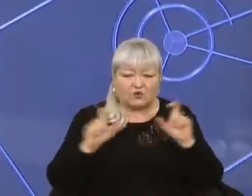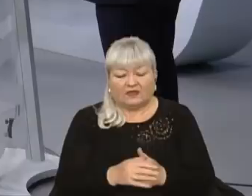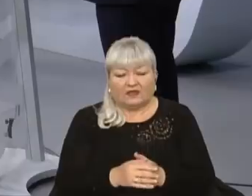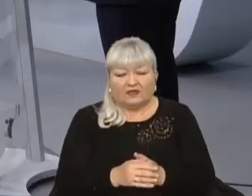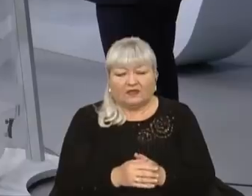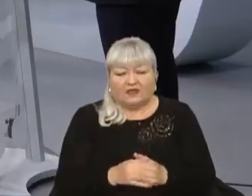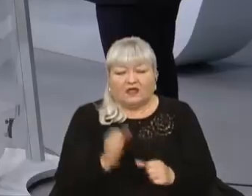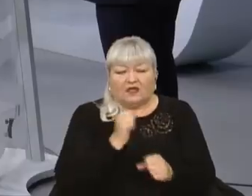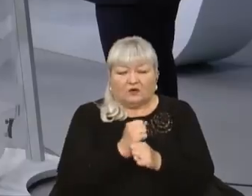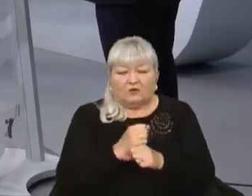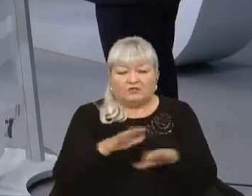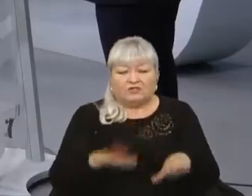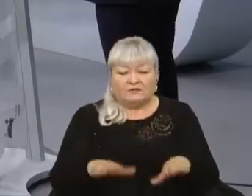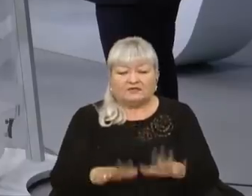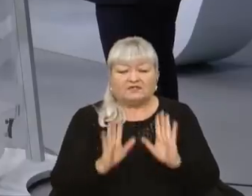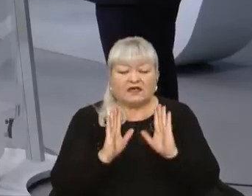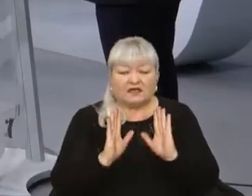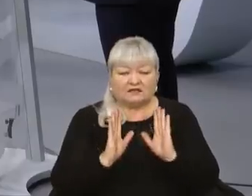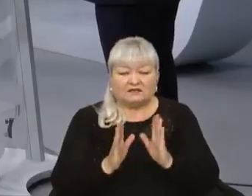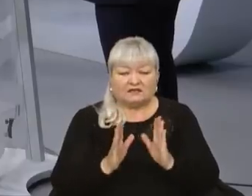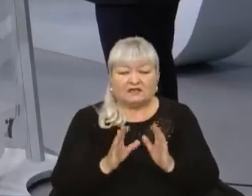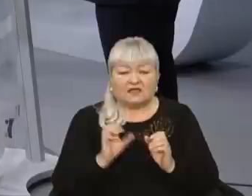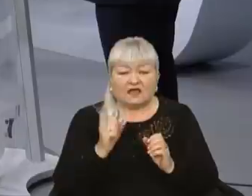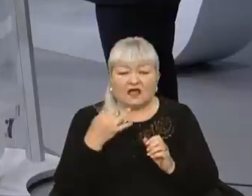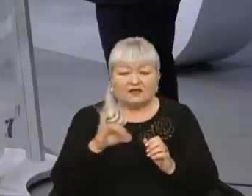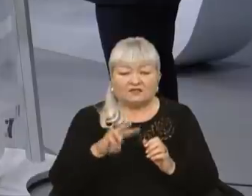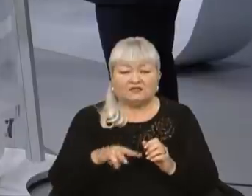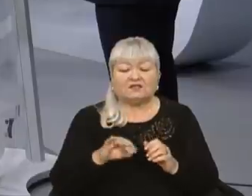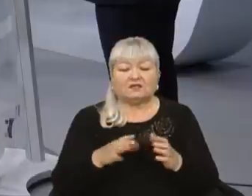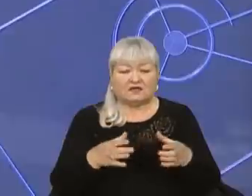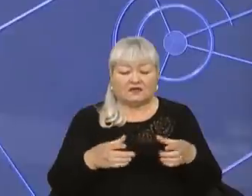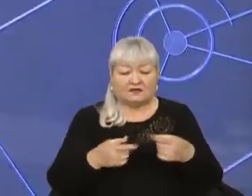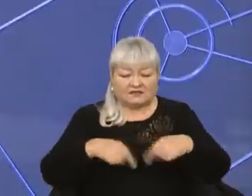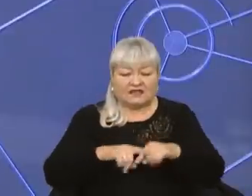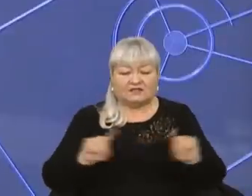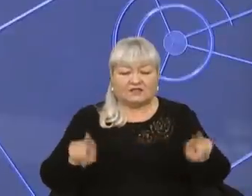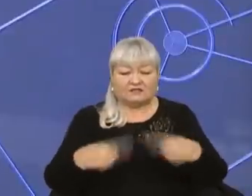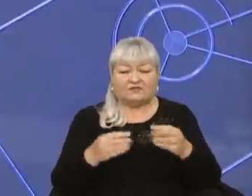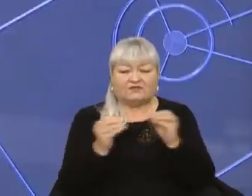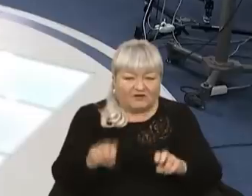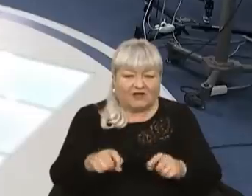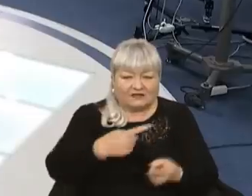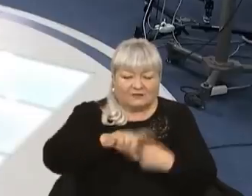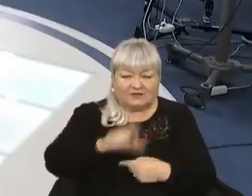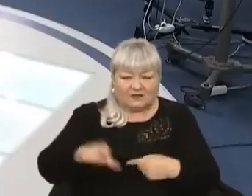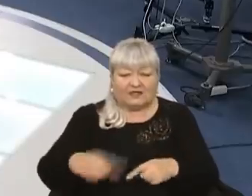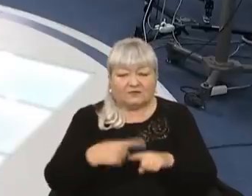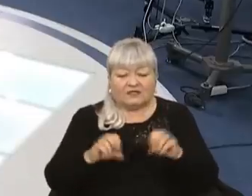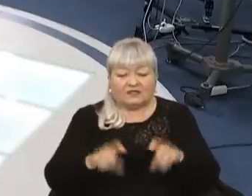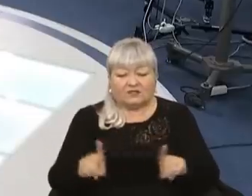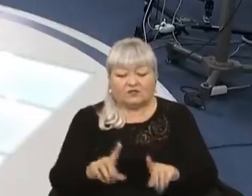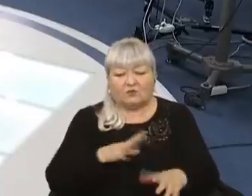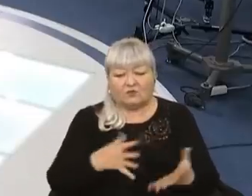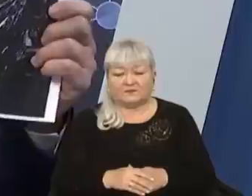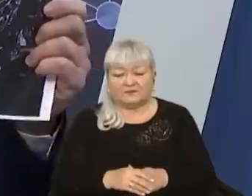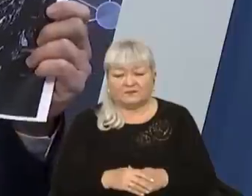дня. Робочі місця. Тільки IT-сектор у Львові створив за останні роки 10 тисяч робочих місць. Андрій Іванович, не займайте